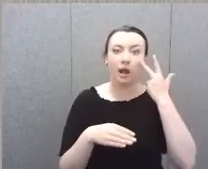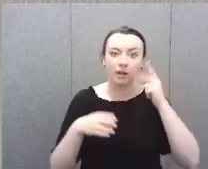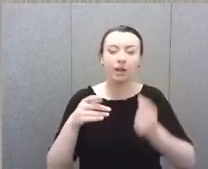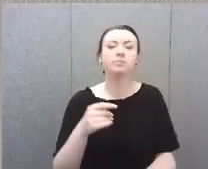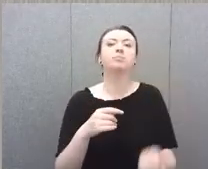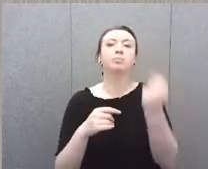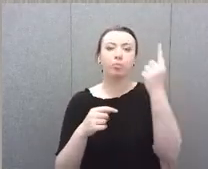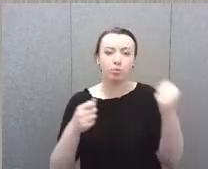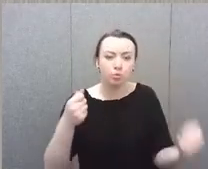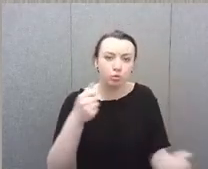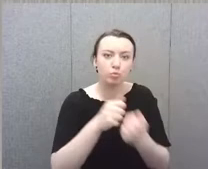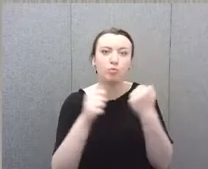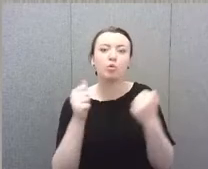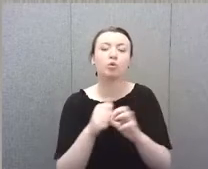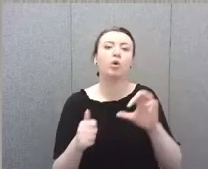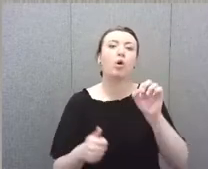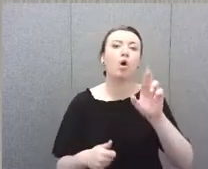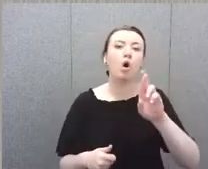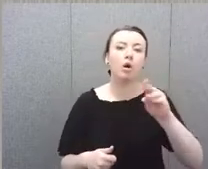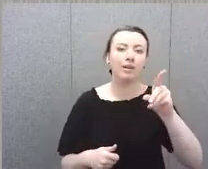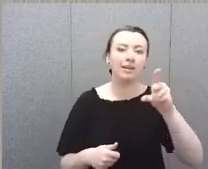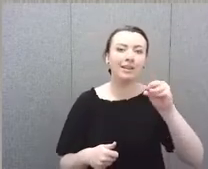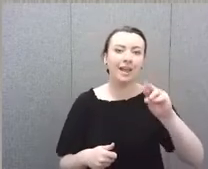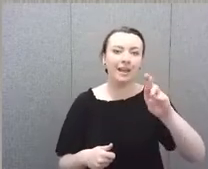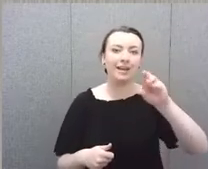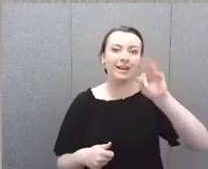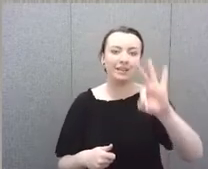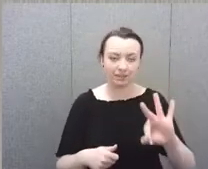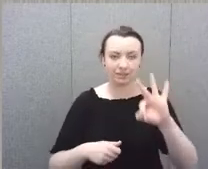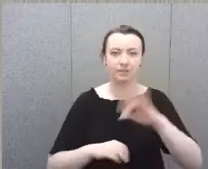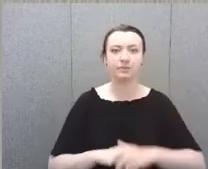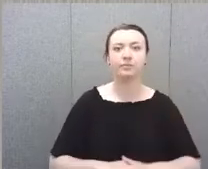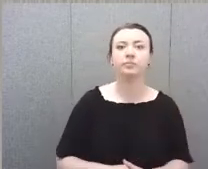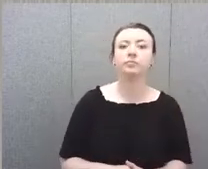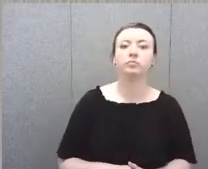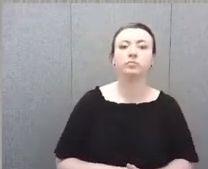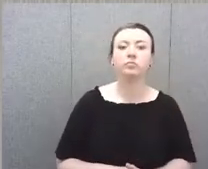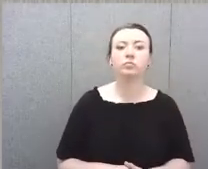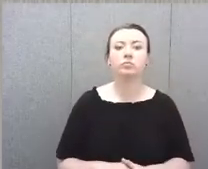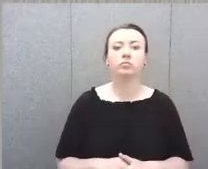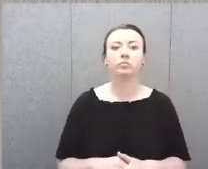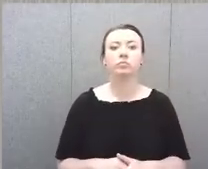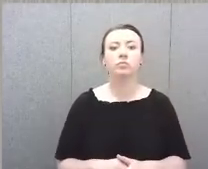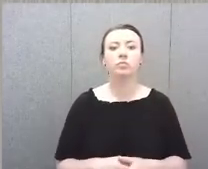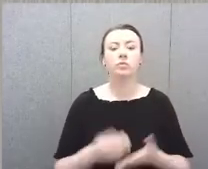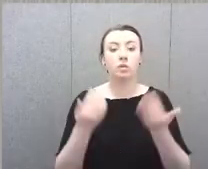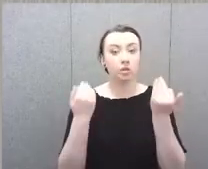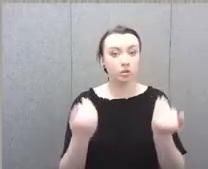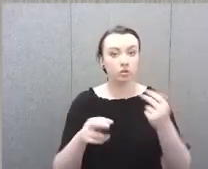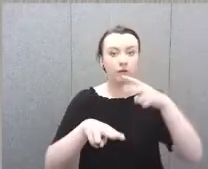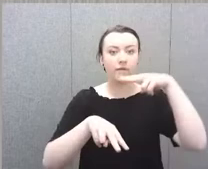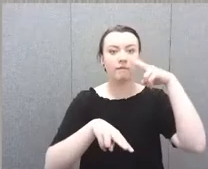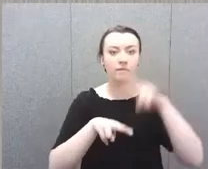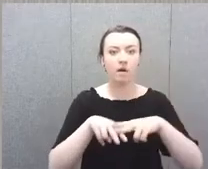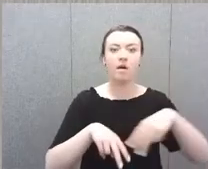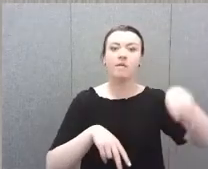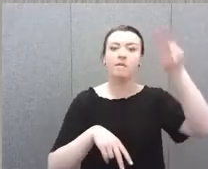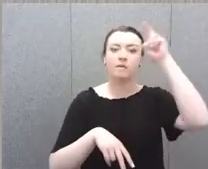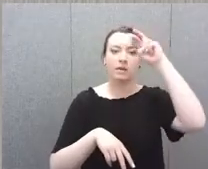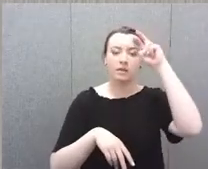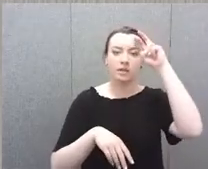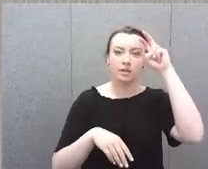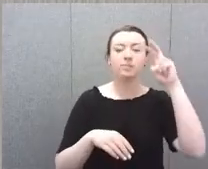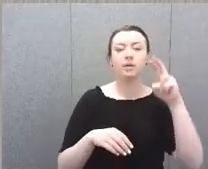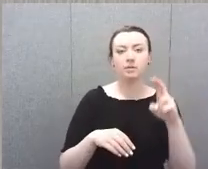они смогут внедрять этот закон, когда уже у нас появится и ордер насилия, и